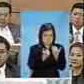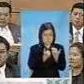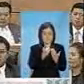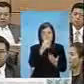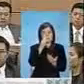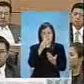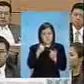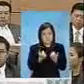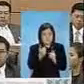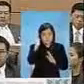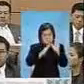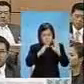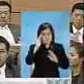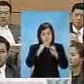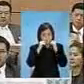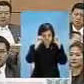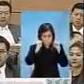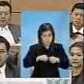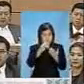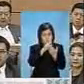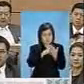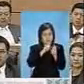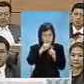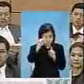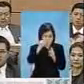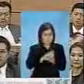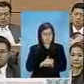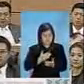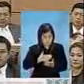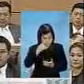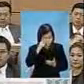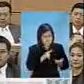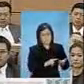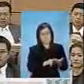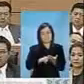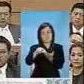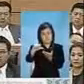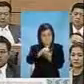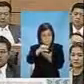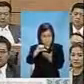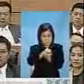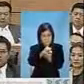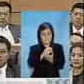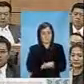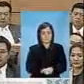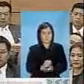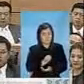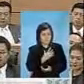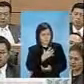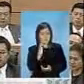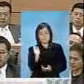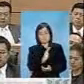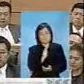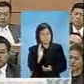าเรื่องนี้มีความจำเป็นที่จะต้องมีการแก้ไขแล้วการแก้ไขไม่ต้องไปตกอกตกใจเลยนะ